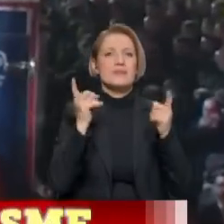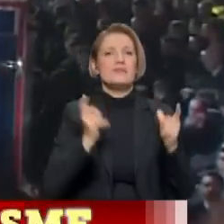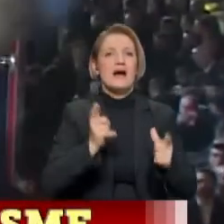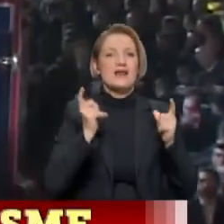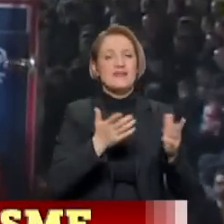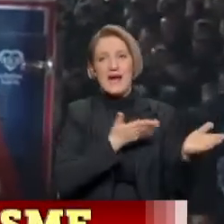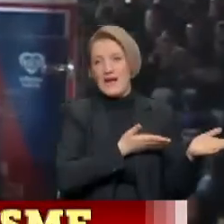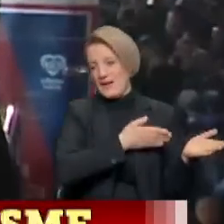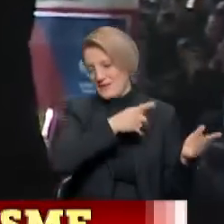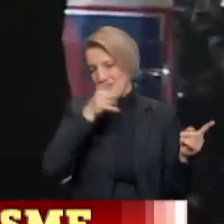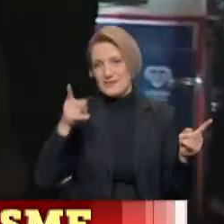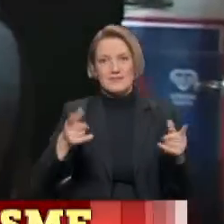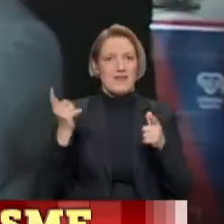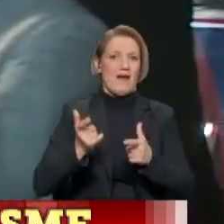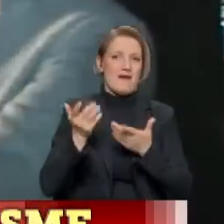Nereden nereye?